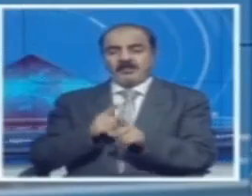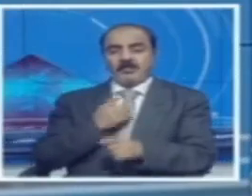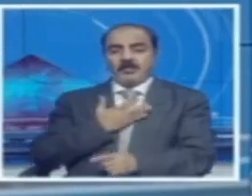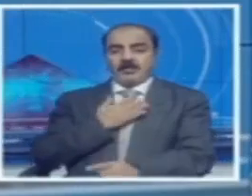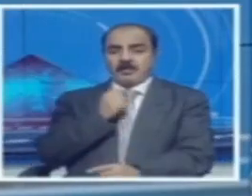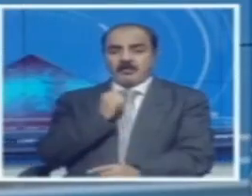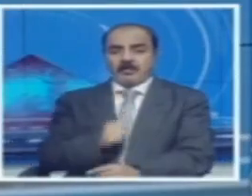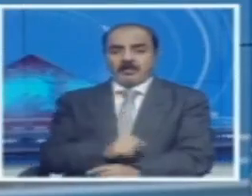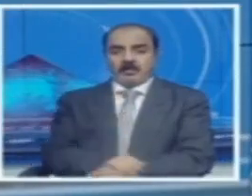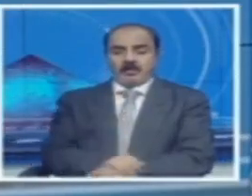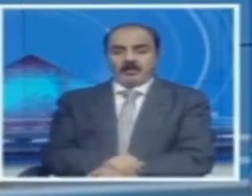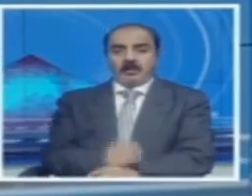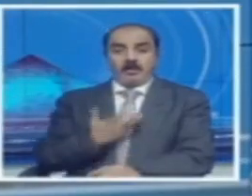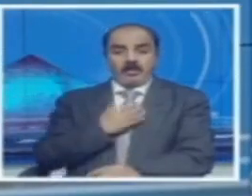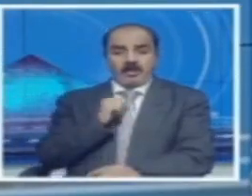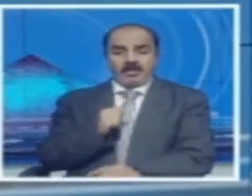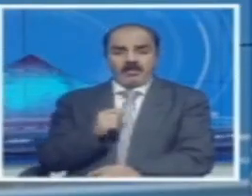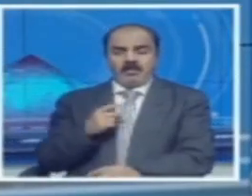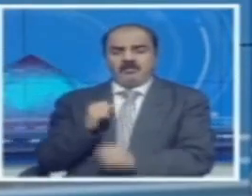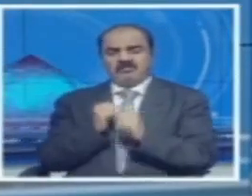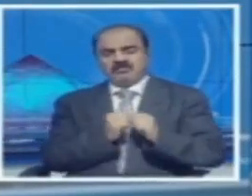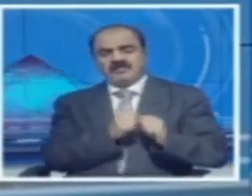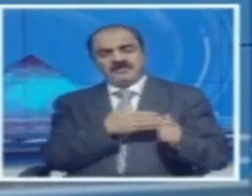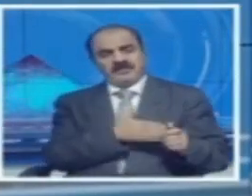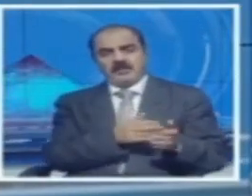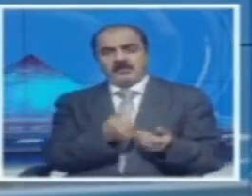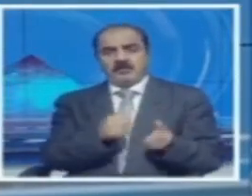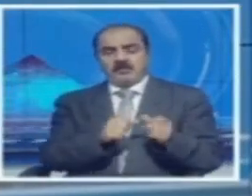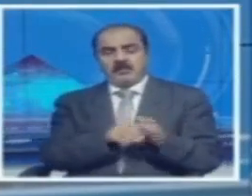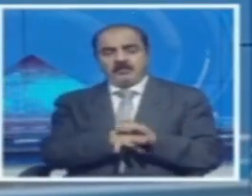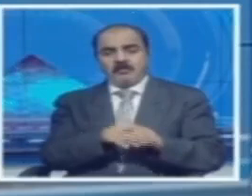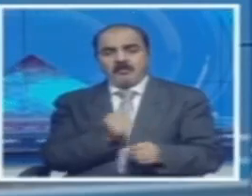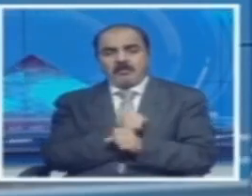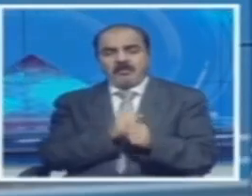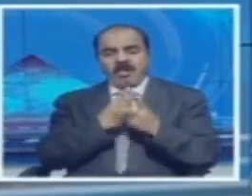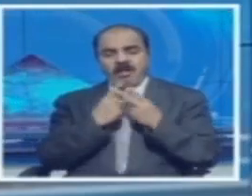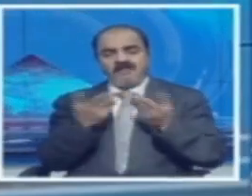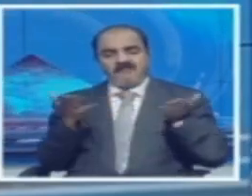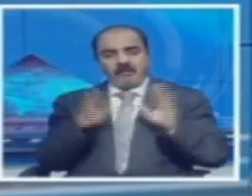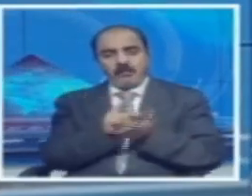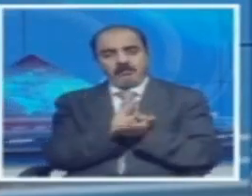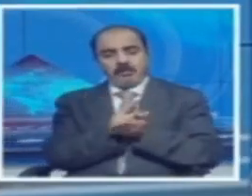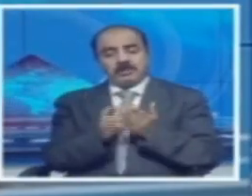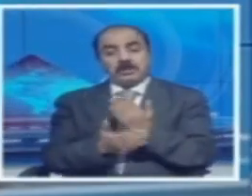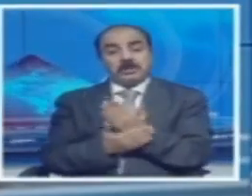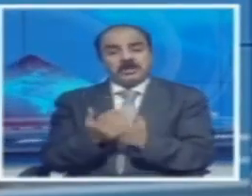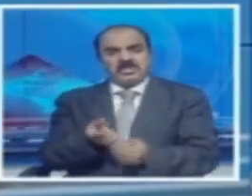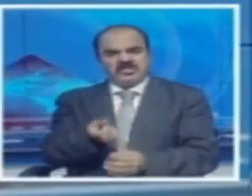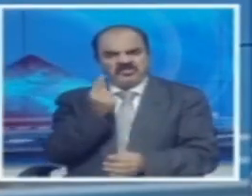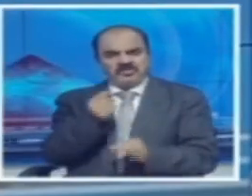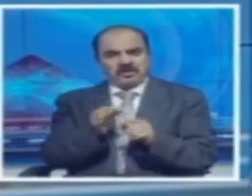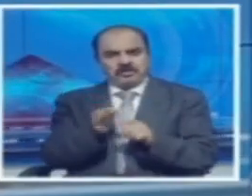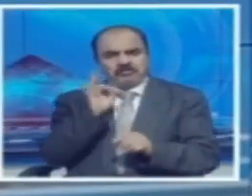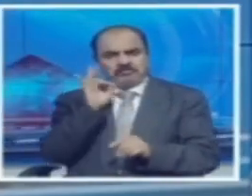الروسي يوري بوريسوف أن روسيا تملك مخزونا كافيا من الذخيرة والصواريخ الحديثة عالية الدقة من